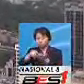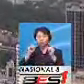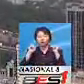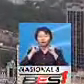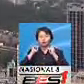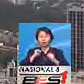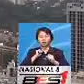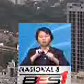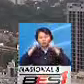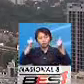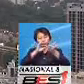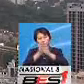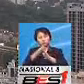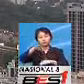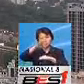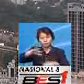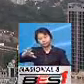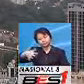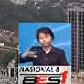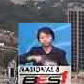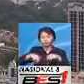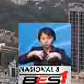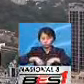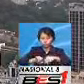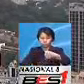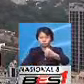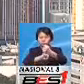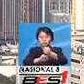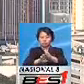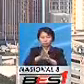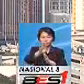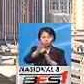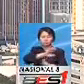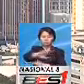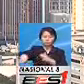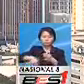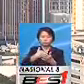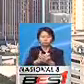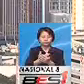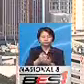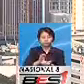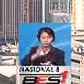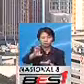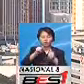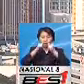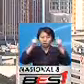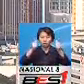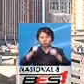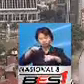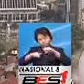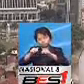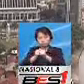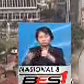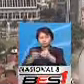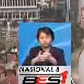juga dijangka menjadi lebih sederhana tetapi akan terus menyokong pertumbuhan keseluruhan. Pelaburan awam diunjurkan